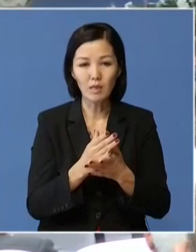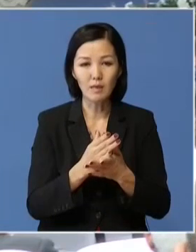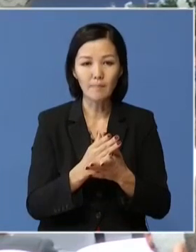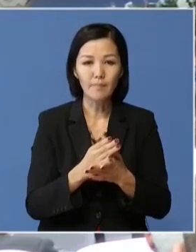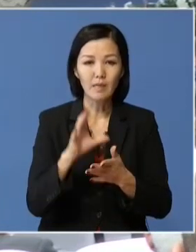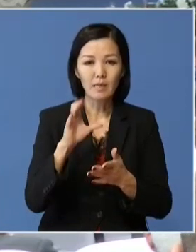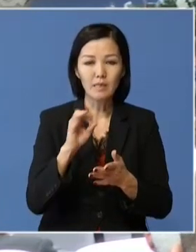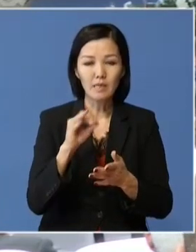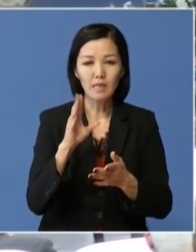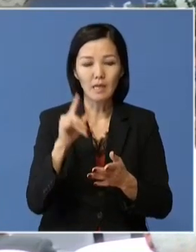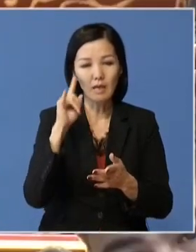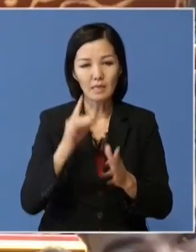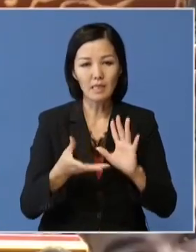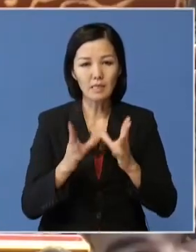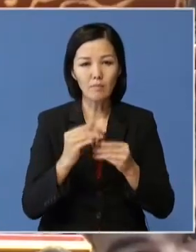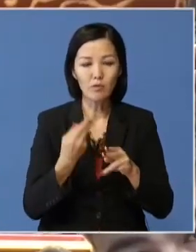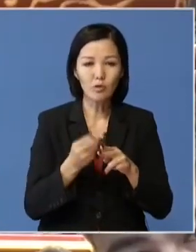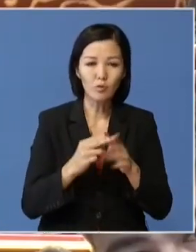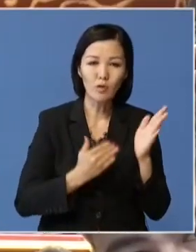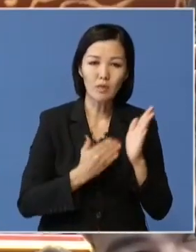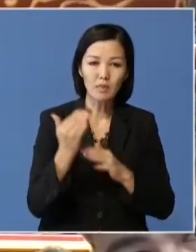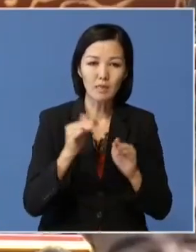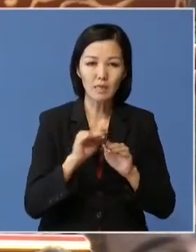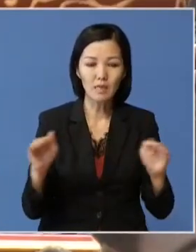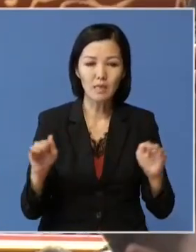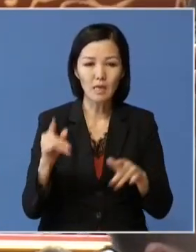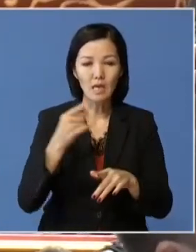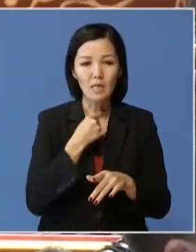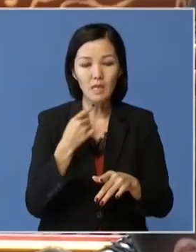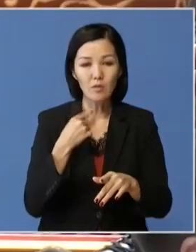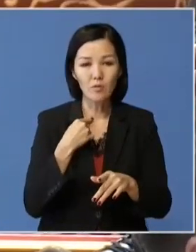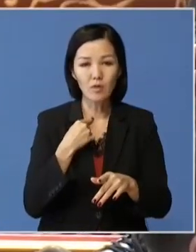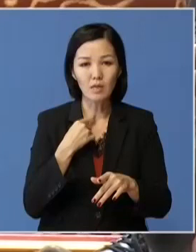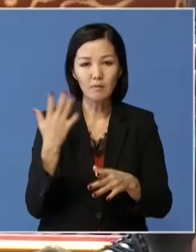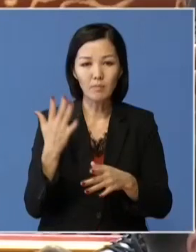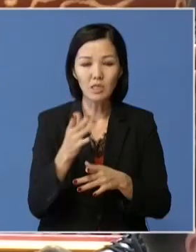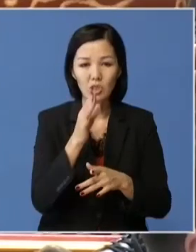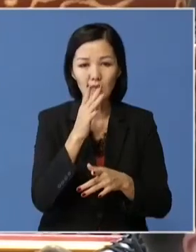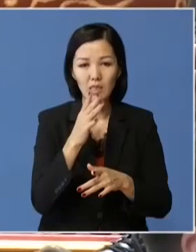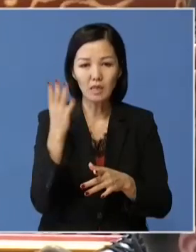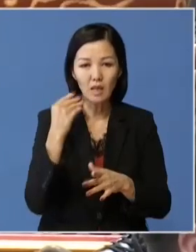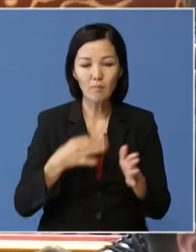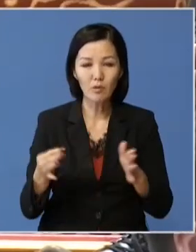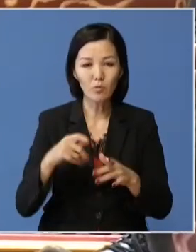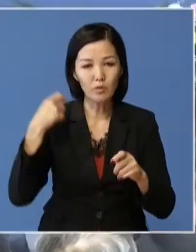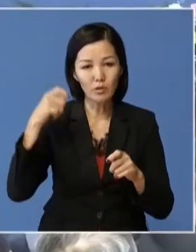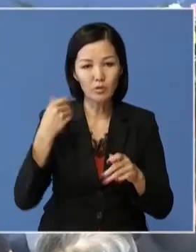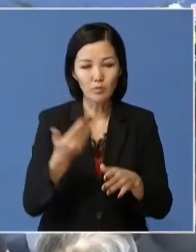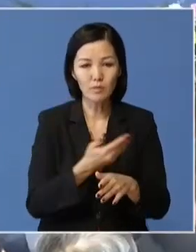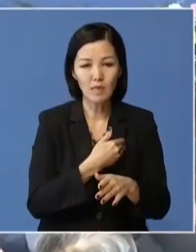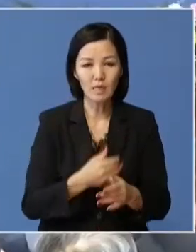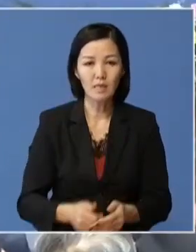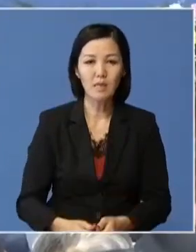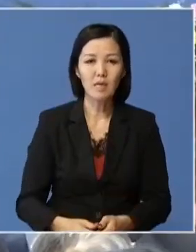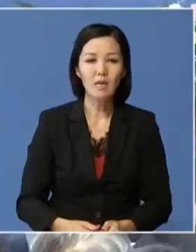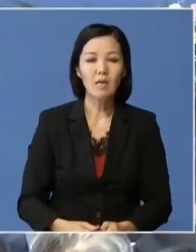бұл сериал Қазақстан бойынша жоғары деңгейде. Талдықорғандық болған соң сериалдың 5 кезеңін Алматы облысына түсіргіміз келеді. Бұл